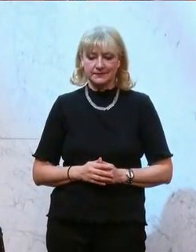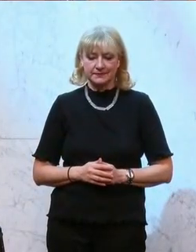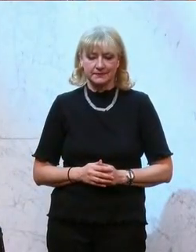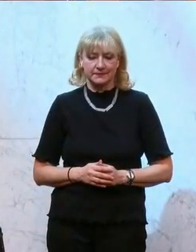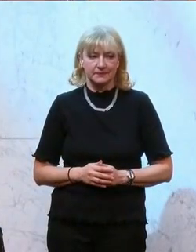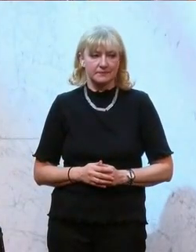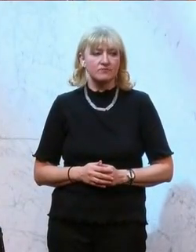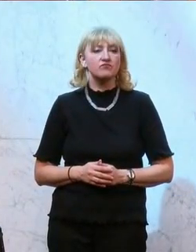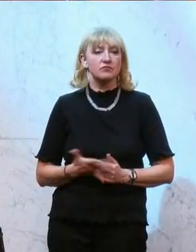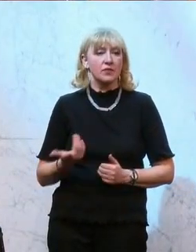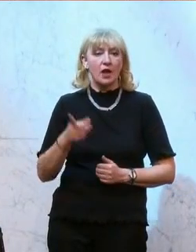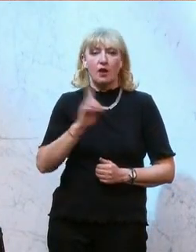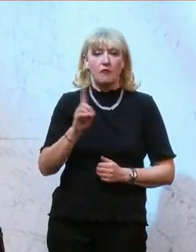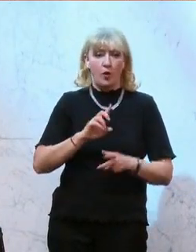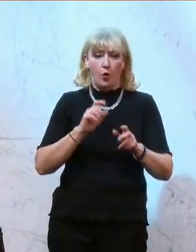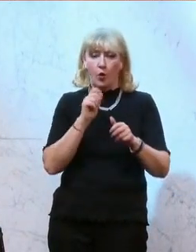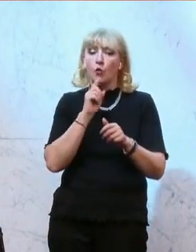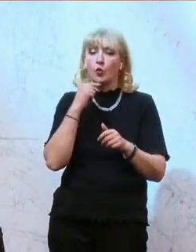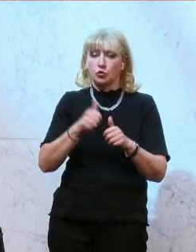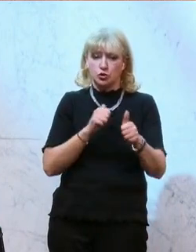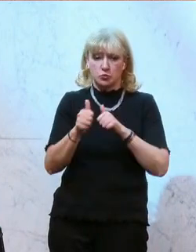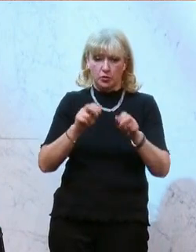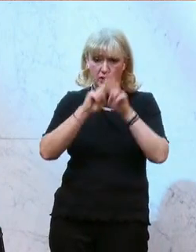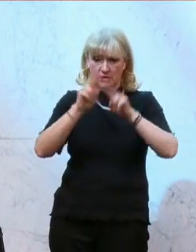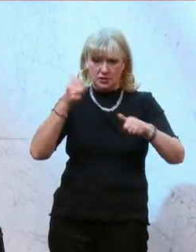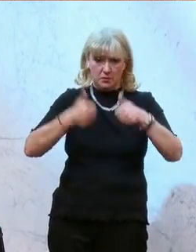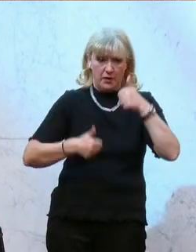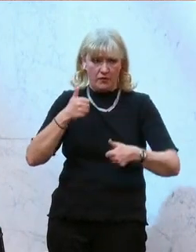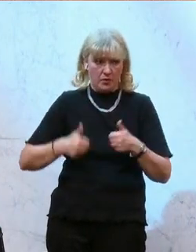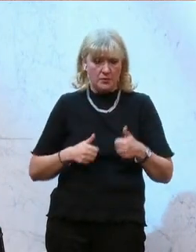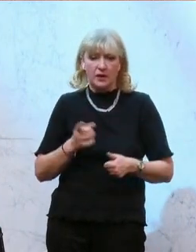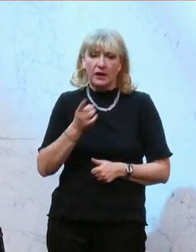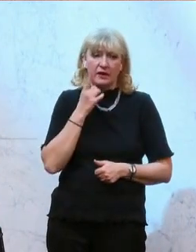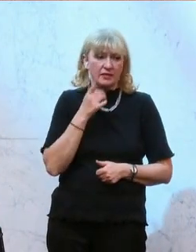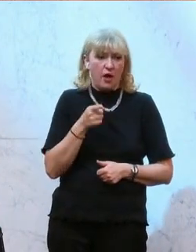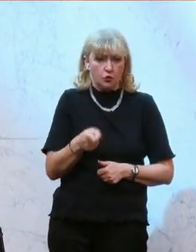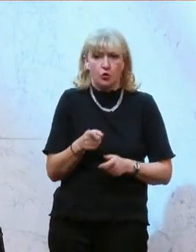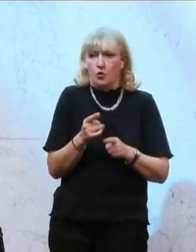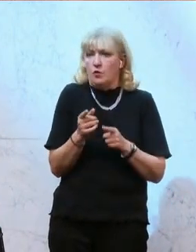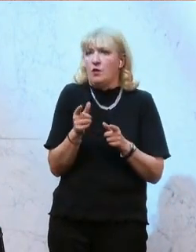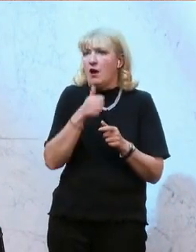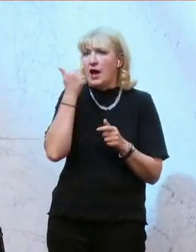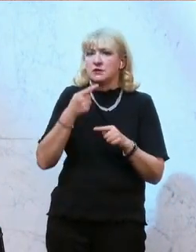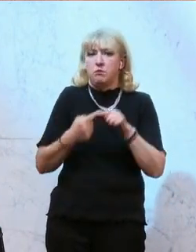Und ein Verbot russischer Athleten bei internationalen Bewerben ist genau so eine politische